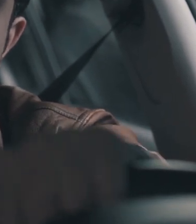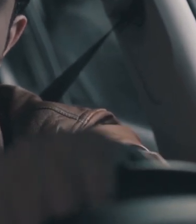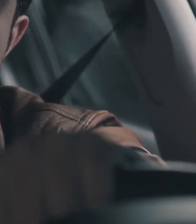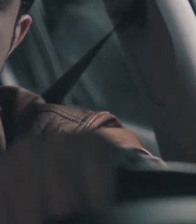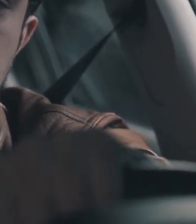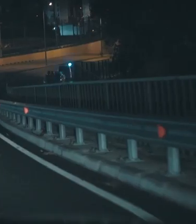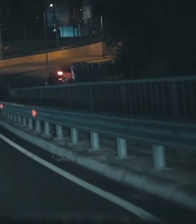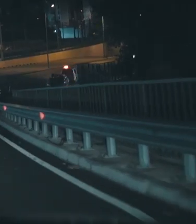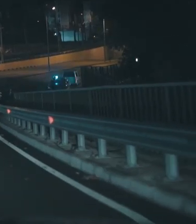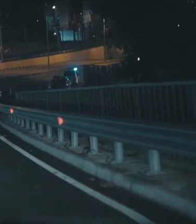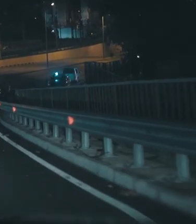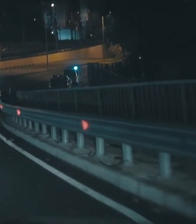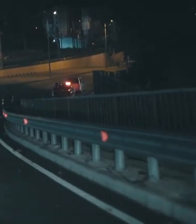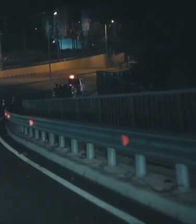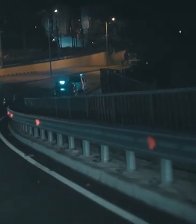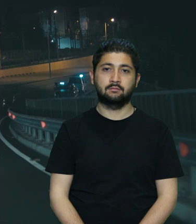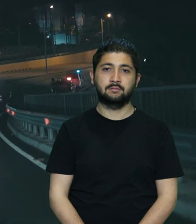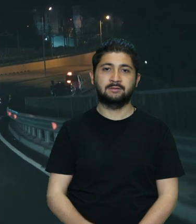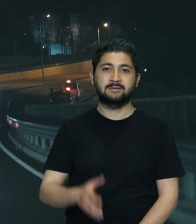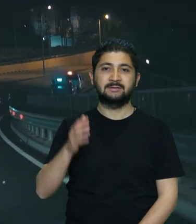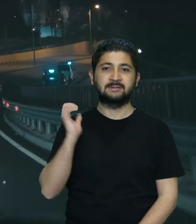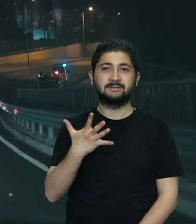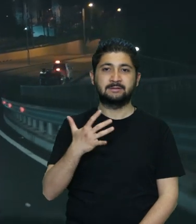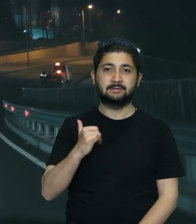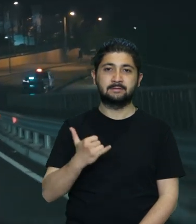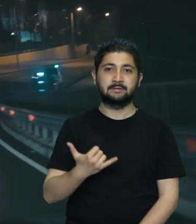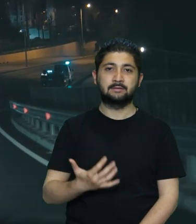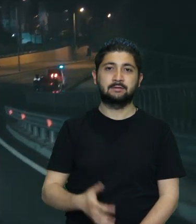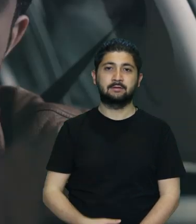soldu. İleride çevirme var. Siktir.